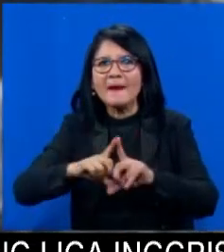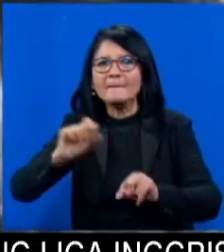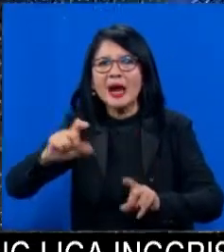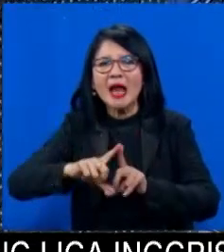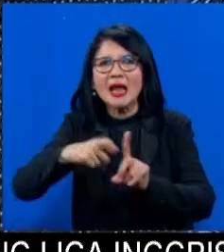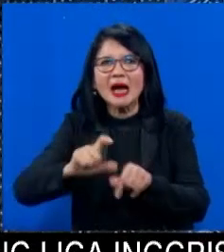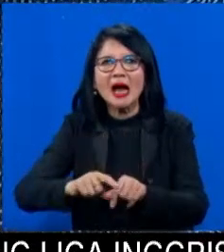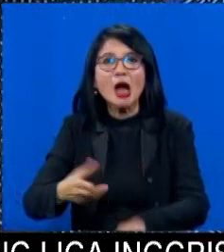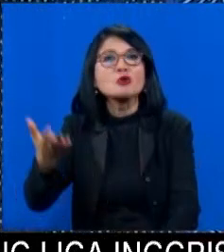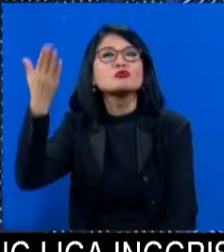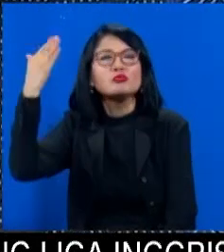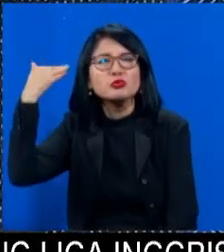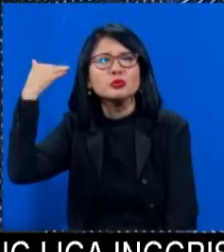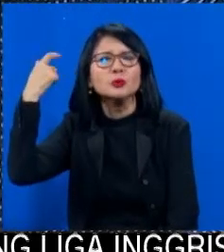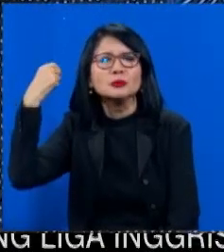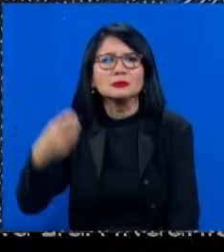Waktu itu